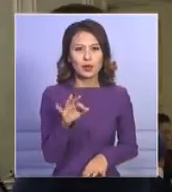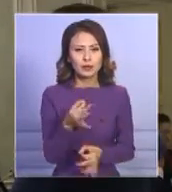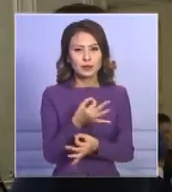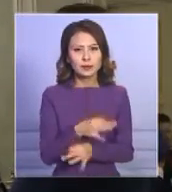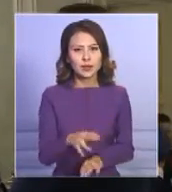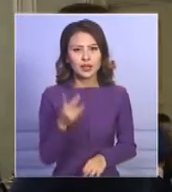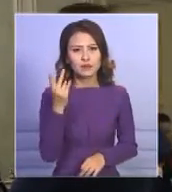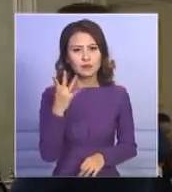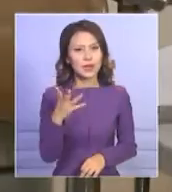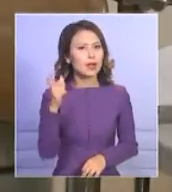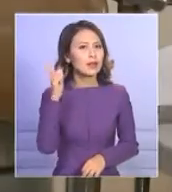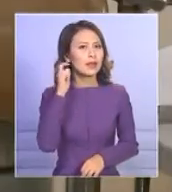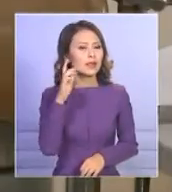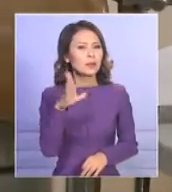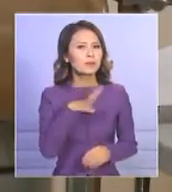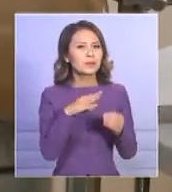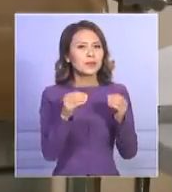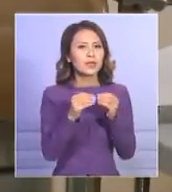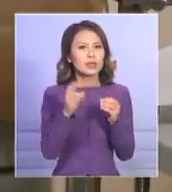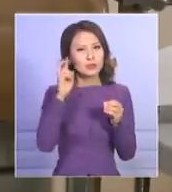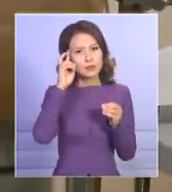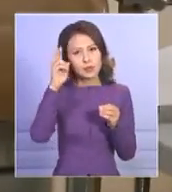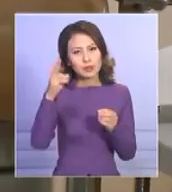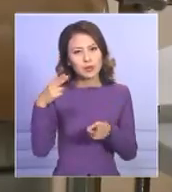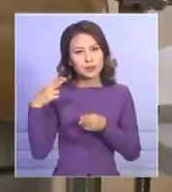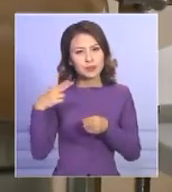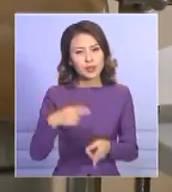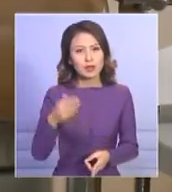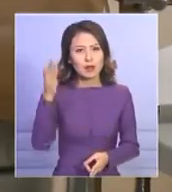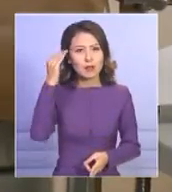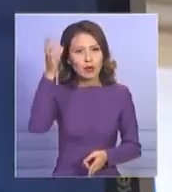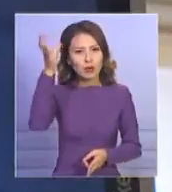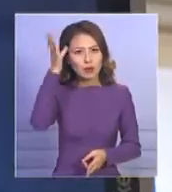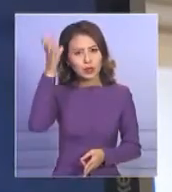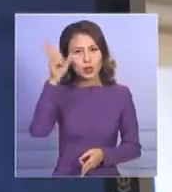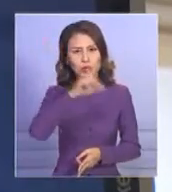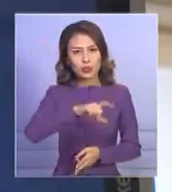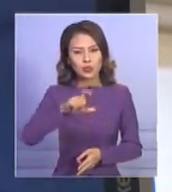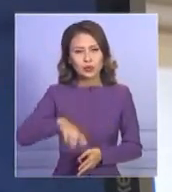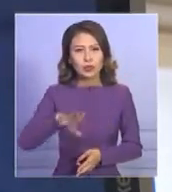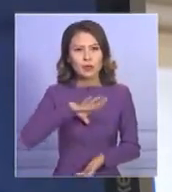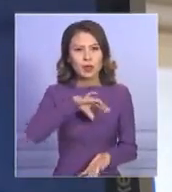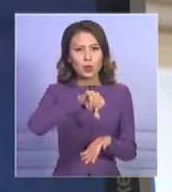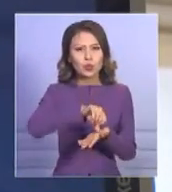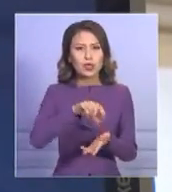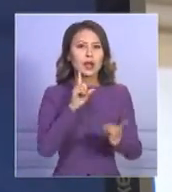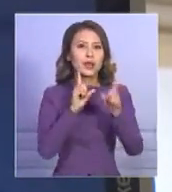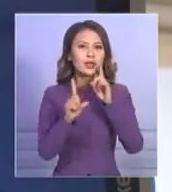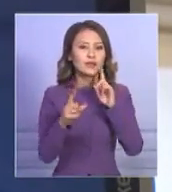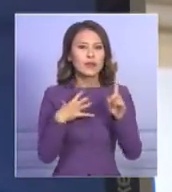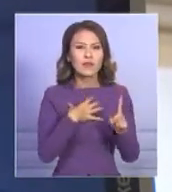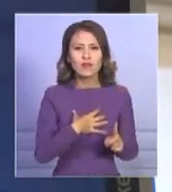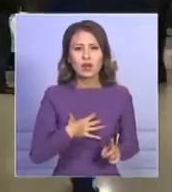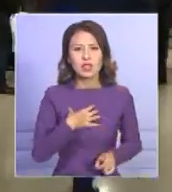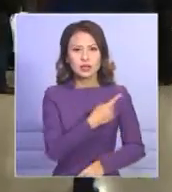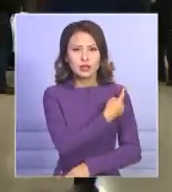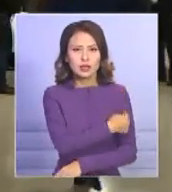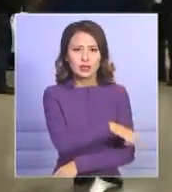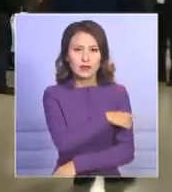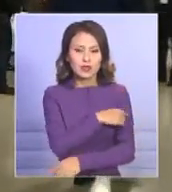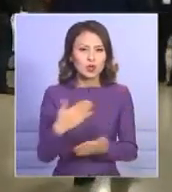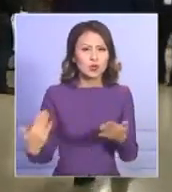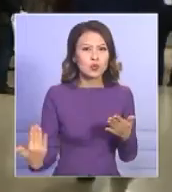тәуелсіздігінің 25 жылдығына орай өткен жиынға 10 мемлекеттен келген білікті мамандар қатысып отыр. Халықаралық конференцияның мақсаты медицина